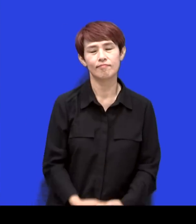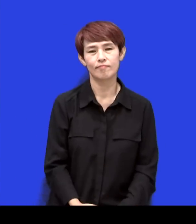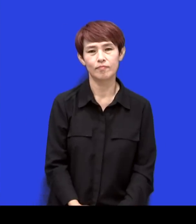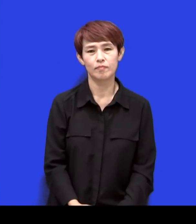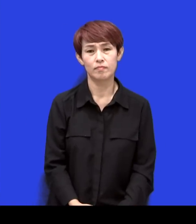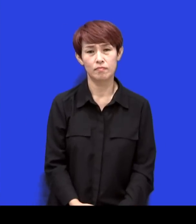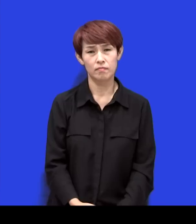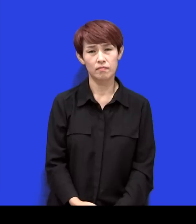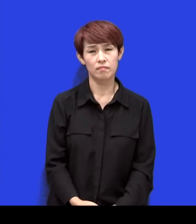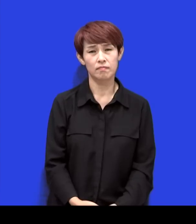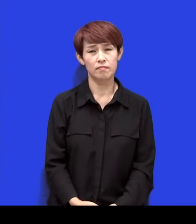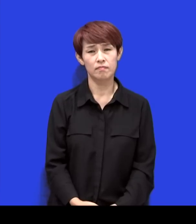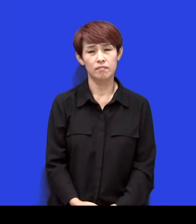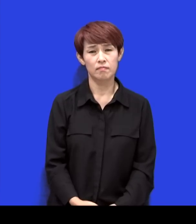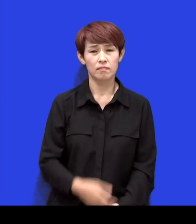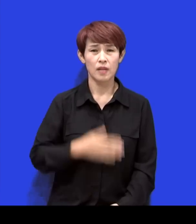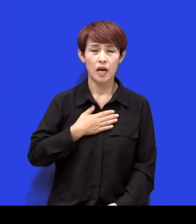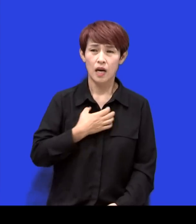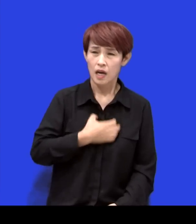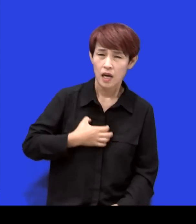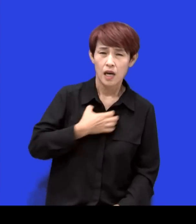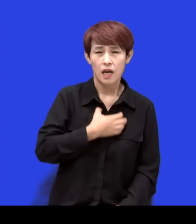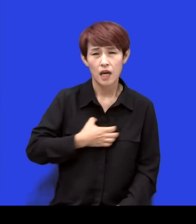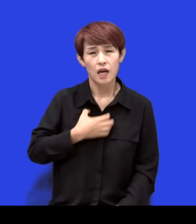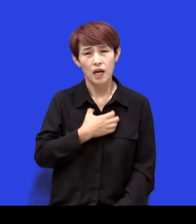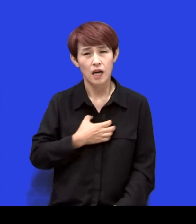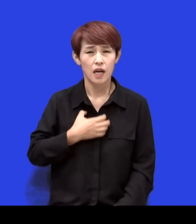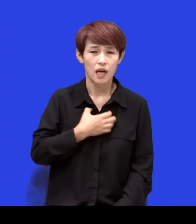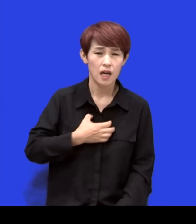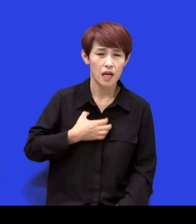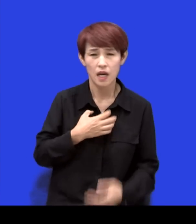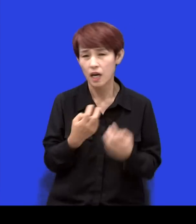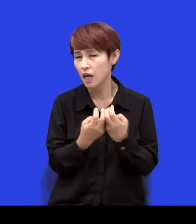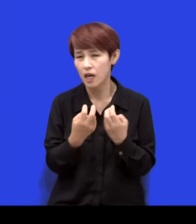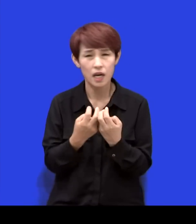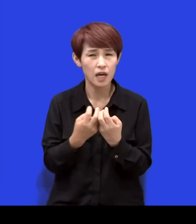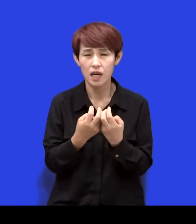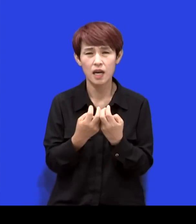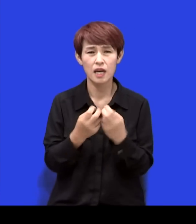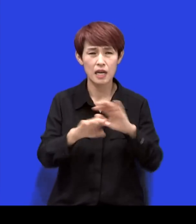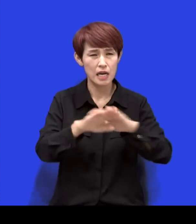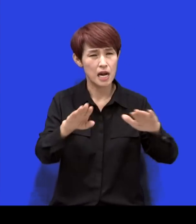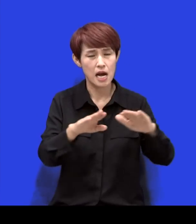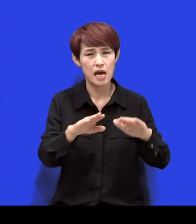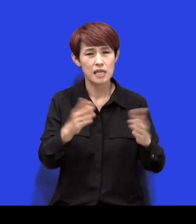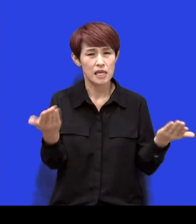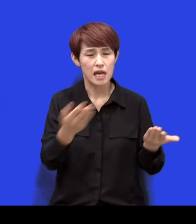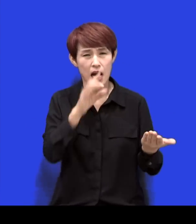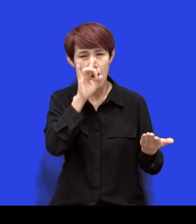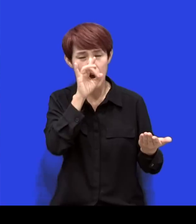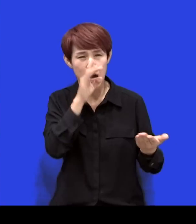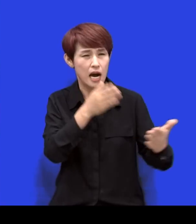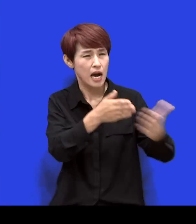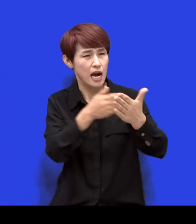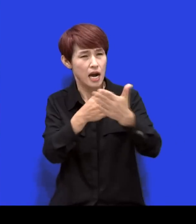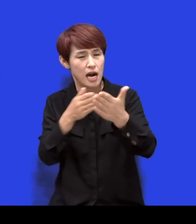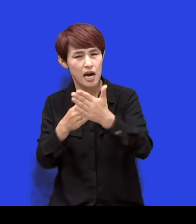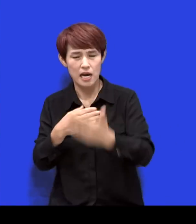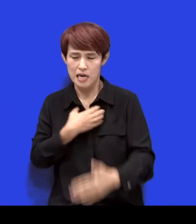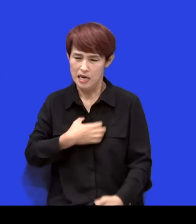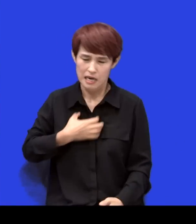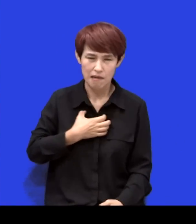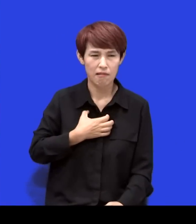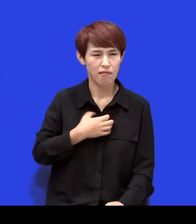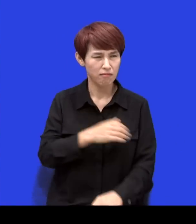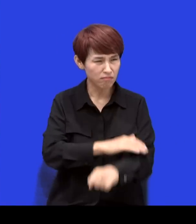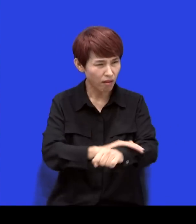그러니까 내가 너무 안달하고 그리고 막 사실 이게 일이 잘 안 풀리면 사람이 좀 고약해지잖아요. 네. 막 잘 되는